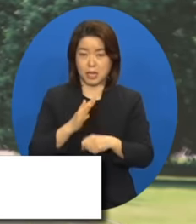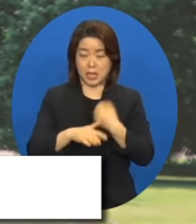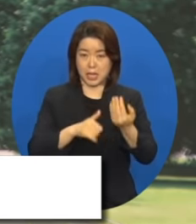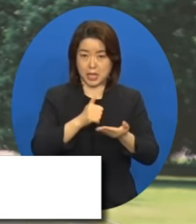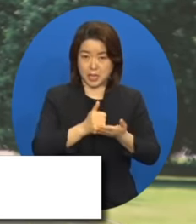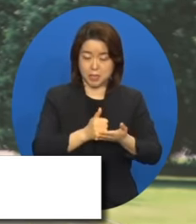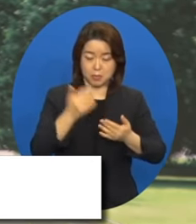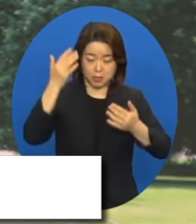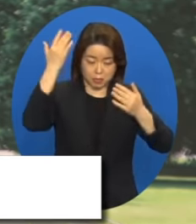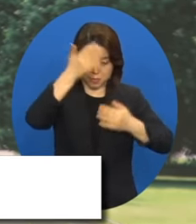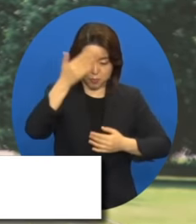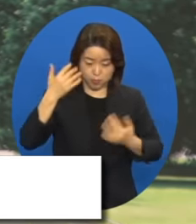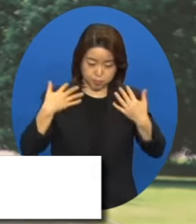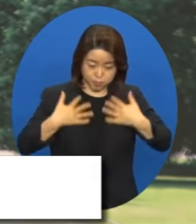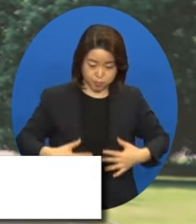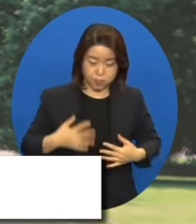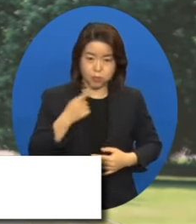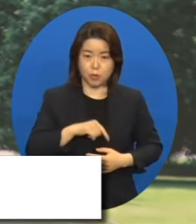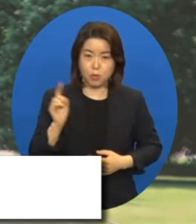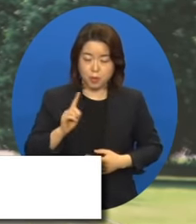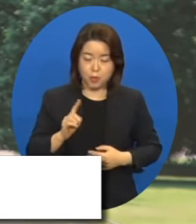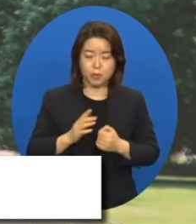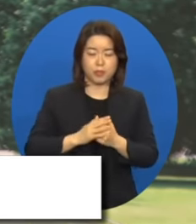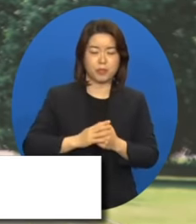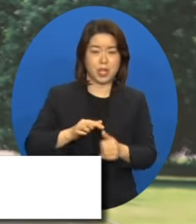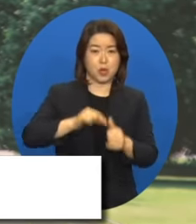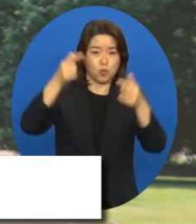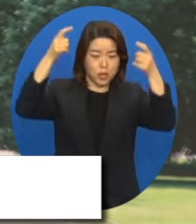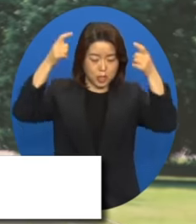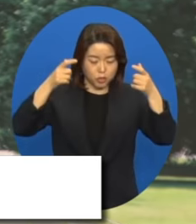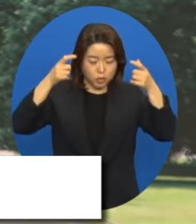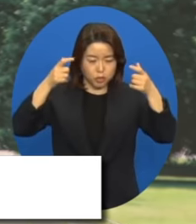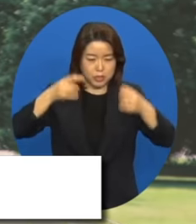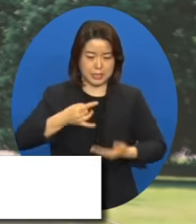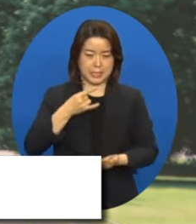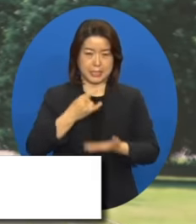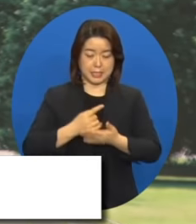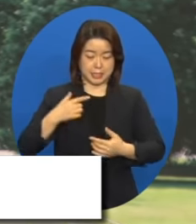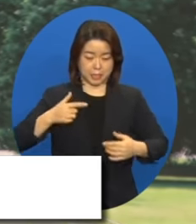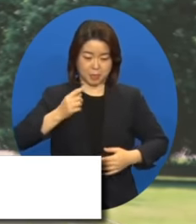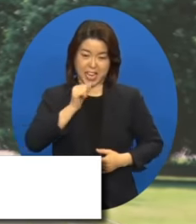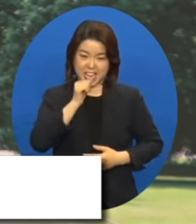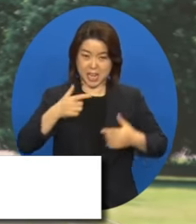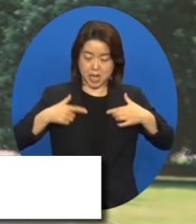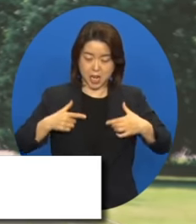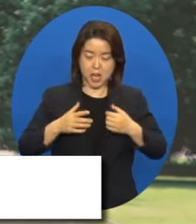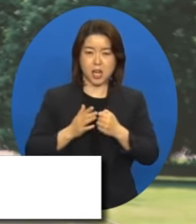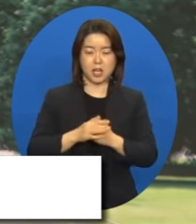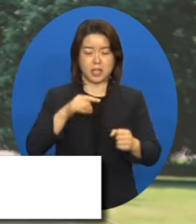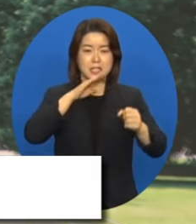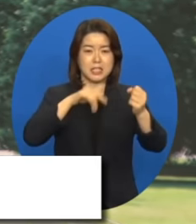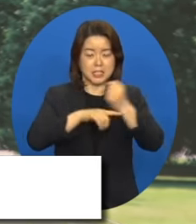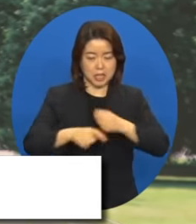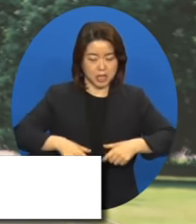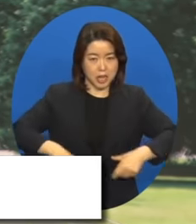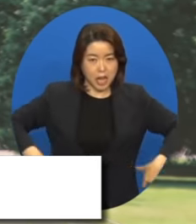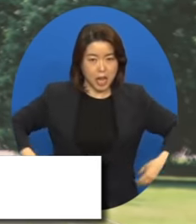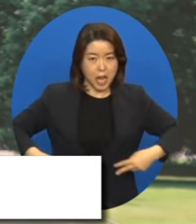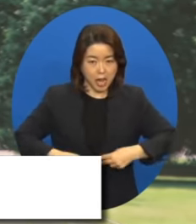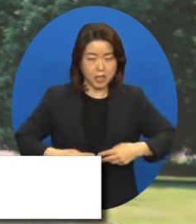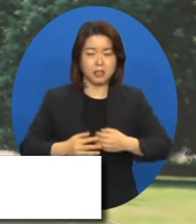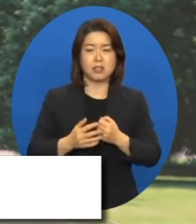투구, 의의 흉배, 그리고 진리의 허리띠, 평안의 복음의 신발, 그리고 믿음의